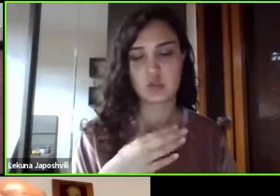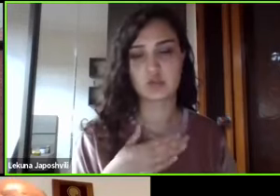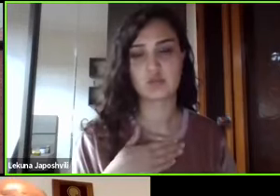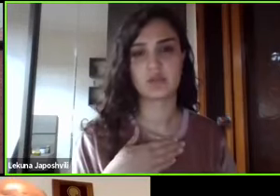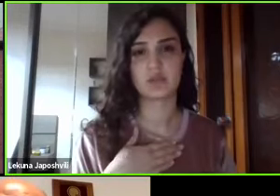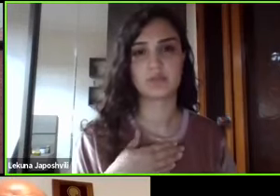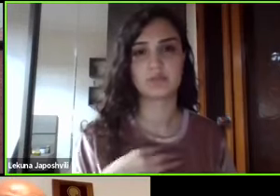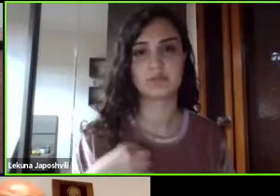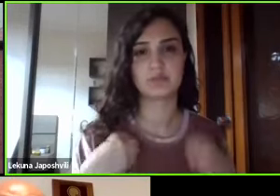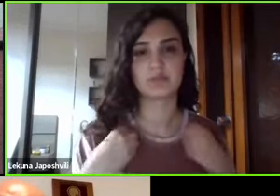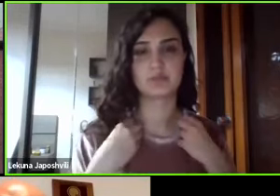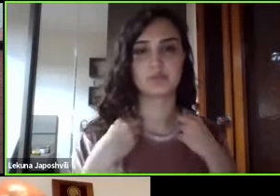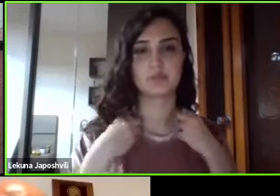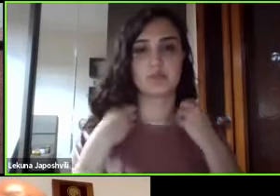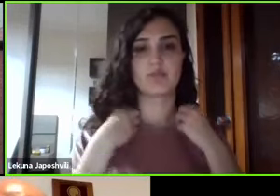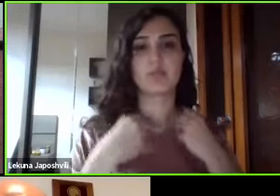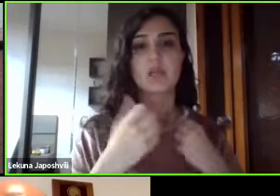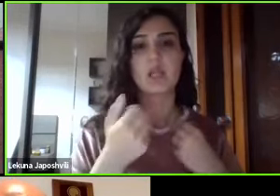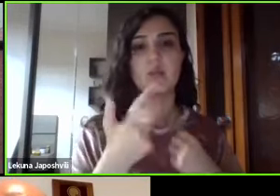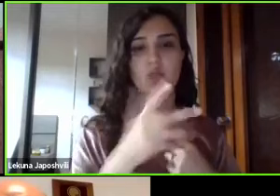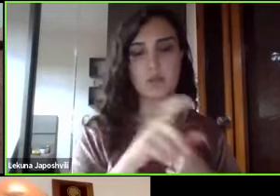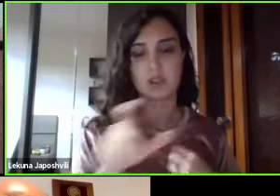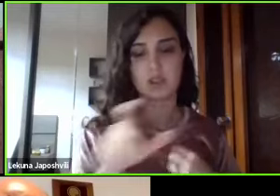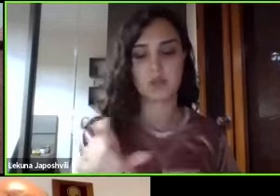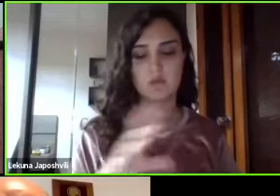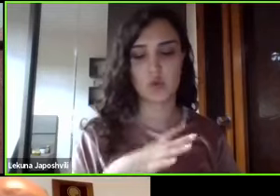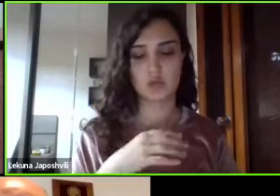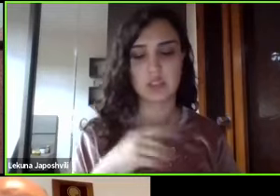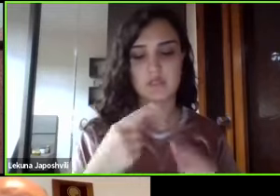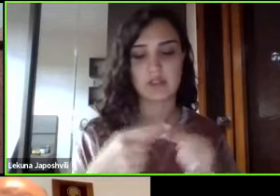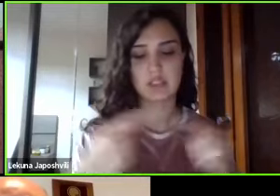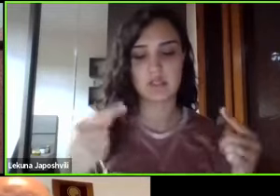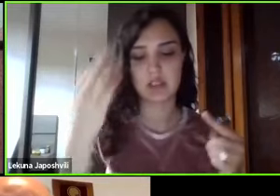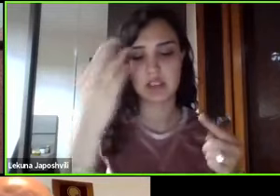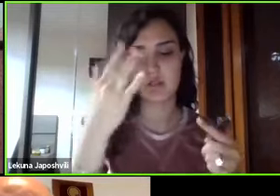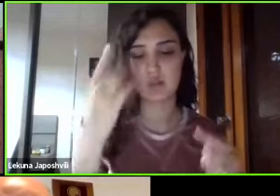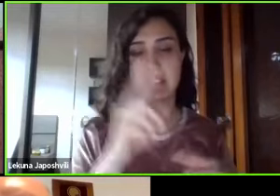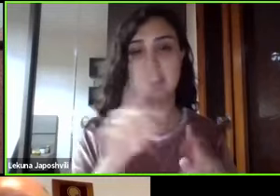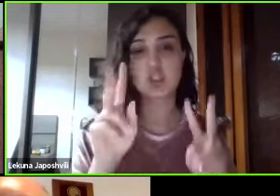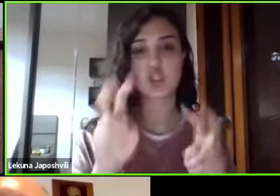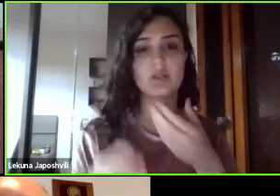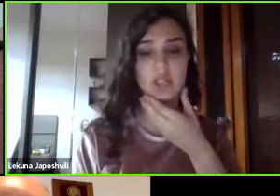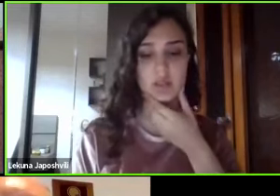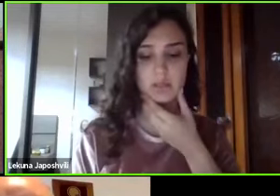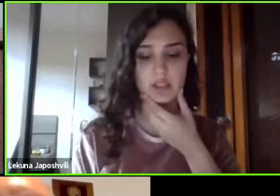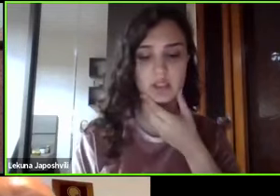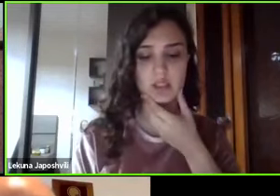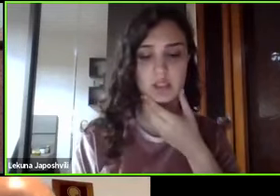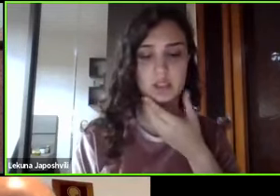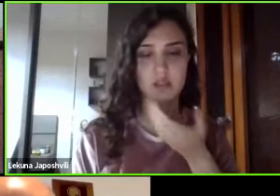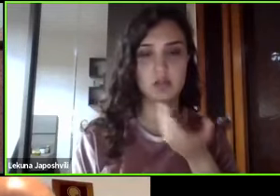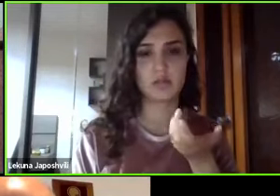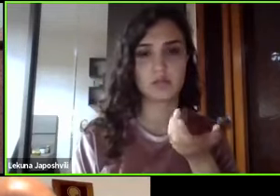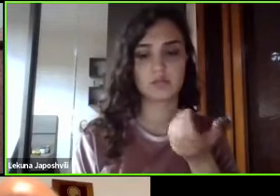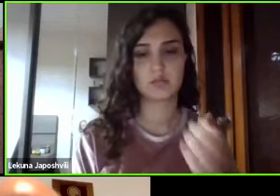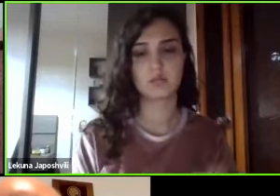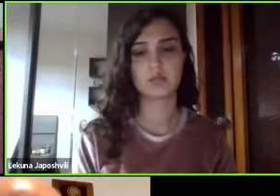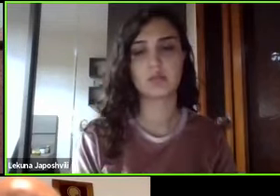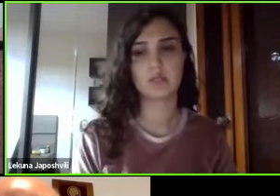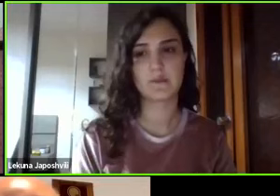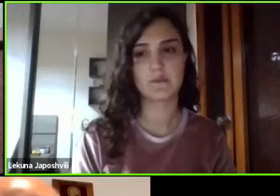ჩვენ რამოდენიმე ადამიანს ხომდეთ სულ სხვადასხვა წარმოდგენა რაც გულისხმობს ყბის დაფიქსირებაში.